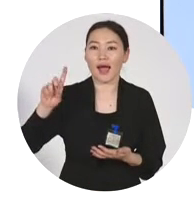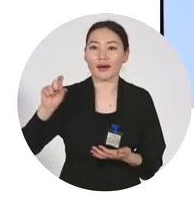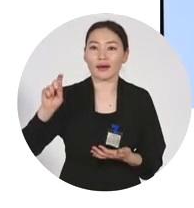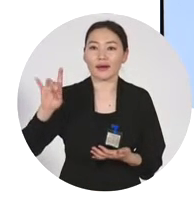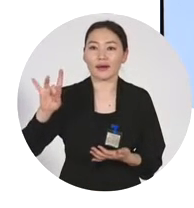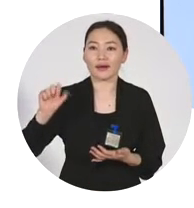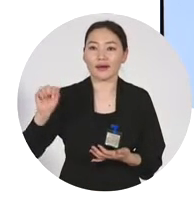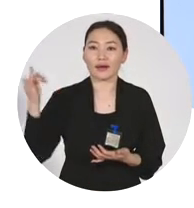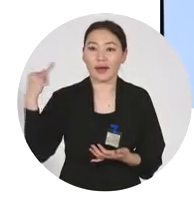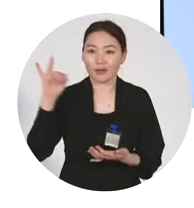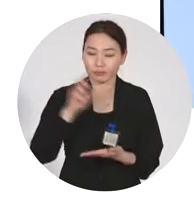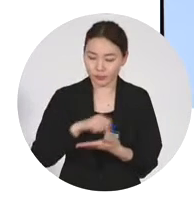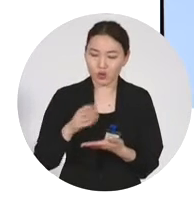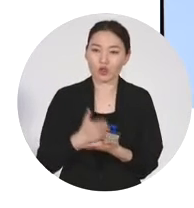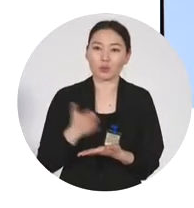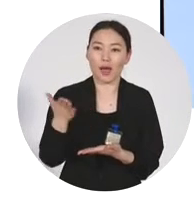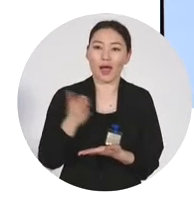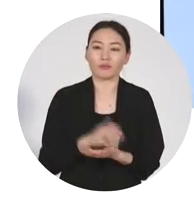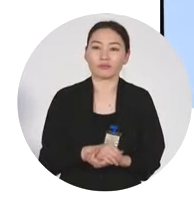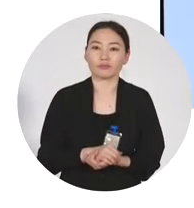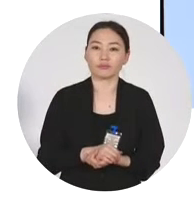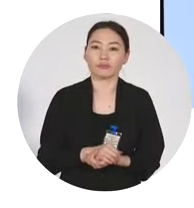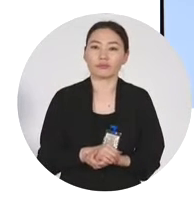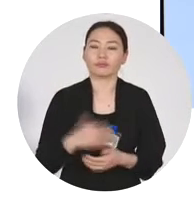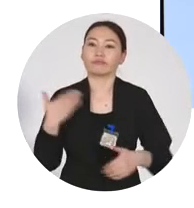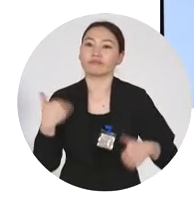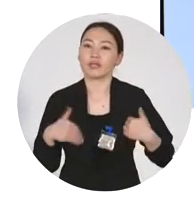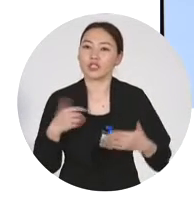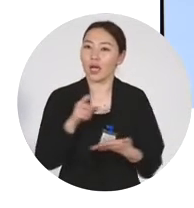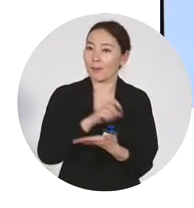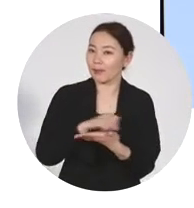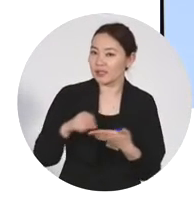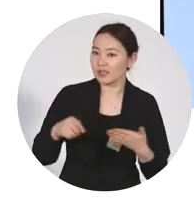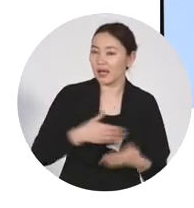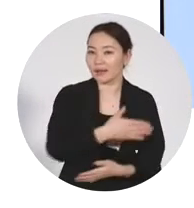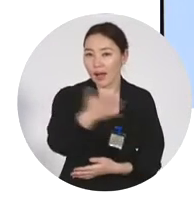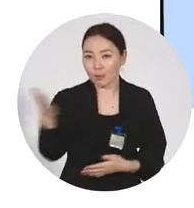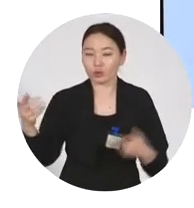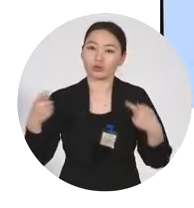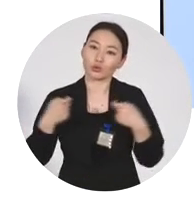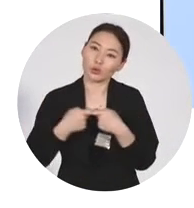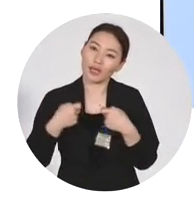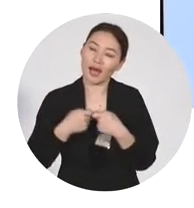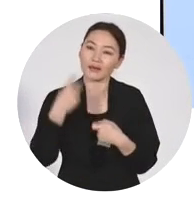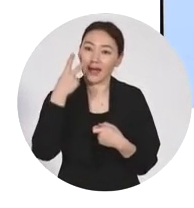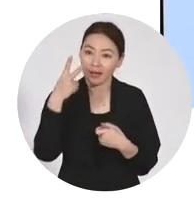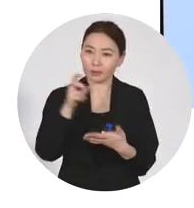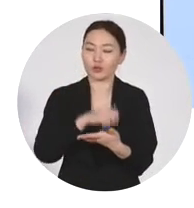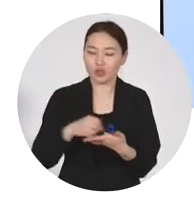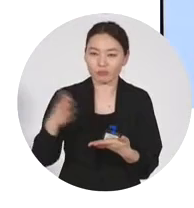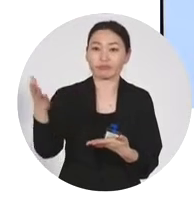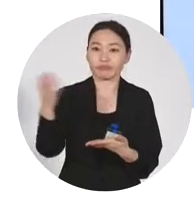бүхэн дэвтэртээ багшаасаа өмнө бичээд багшаагаа бичсэнтэй тулгаж хараад яваад байгаарай. За үгээ